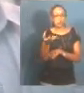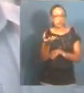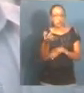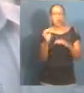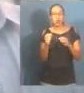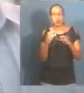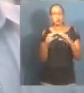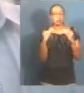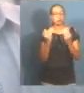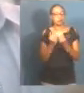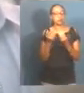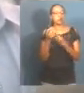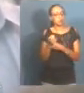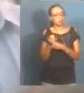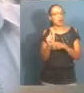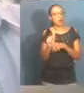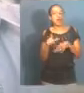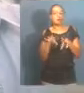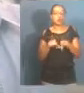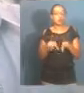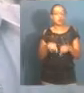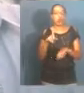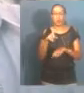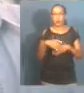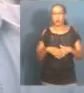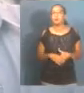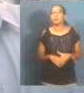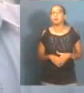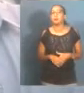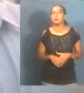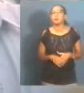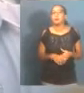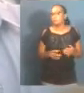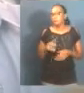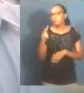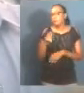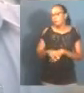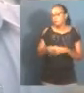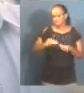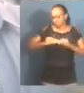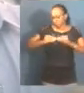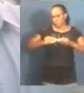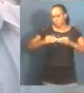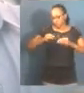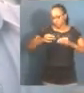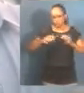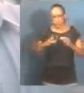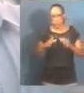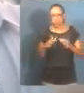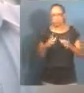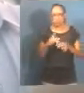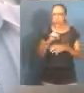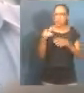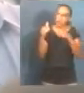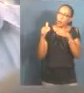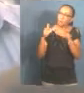a une compétence de producteur d'eau. C'est l'échec de notre génération, mais ce n'est pas aller demander à